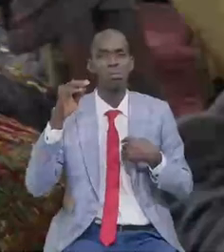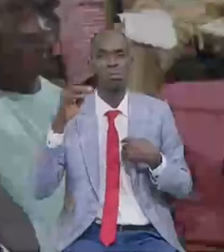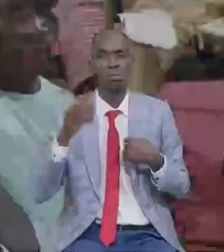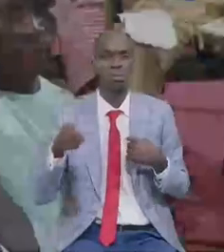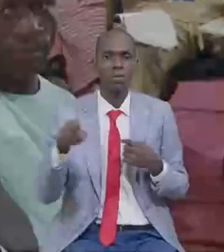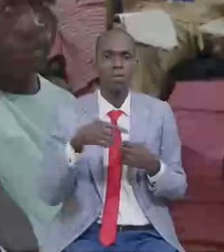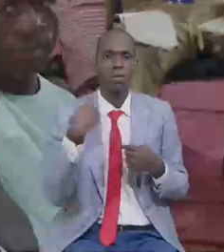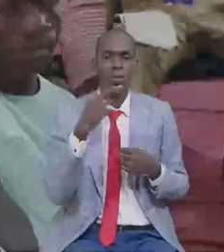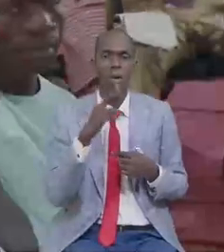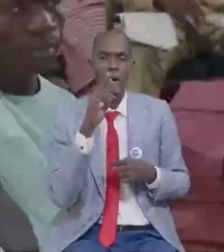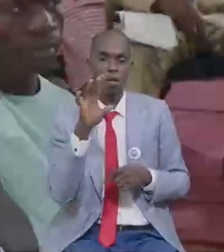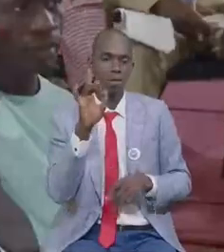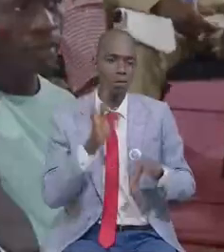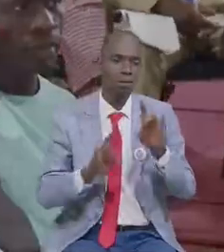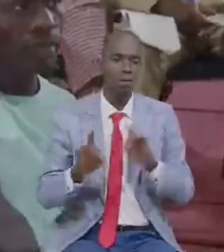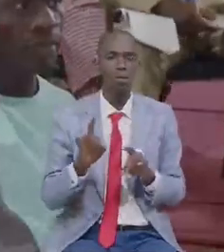Ceux qui ont choisi, sélectionné.